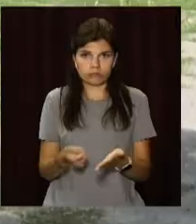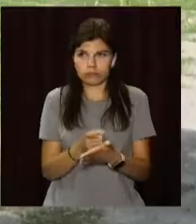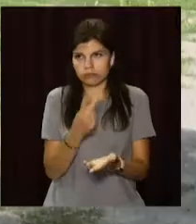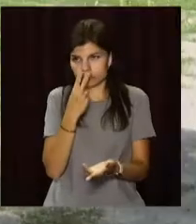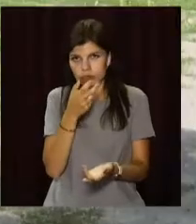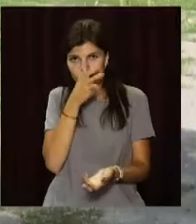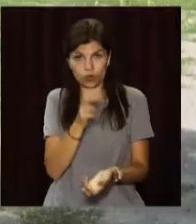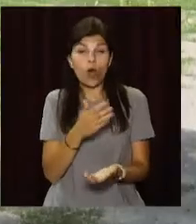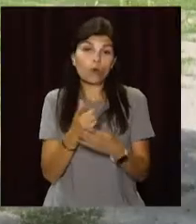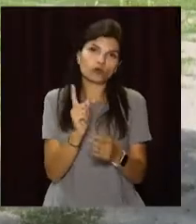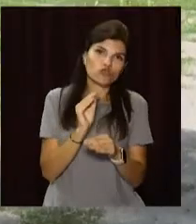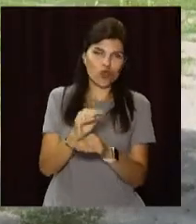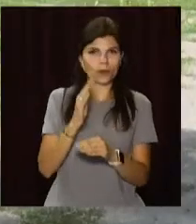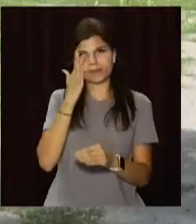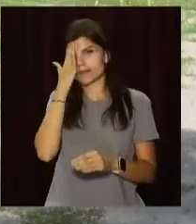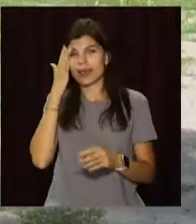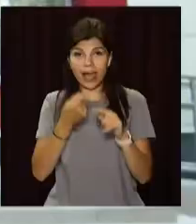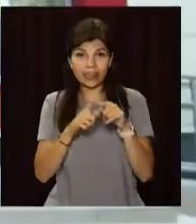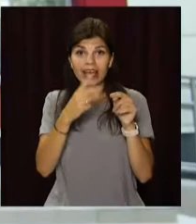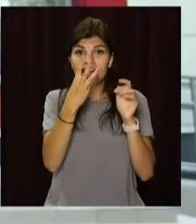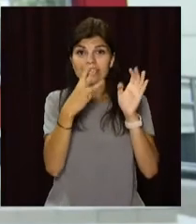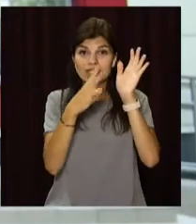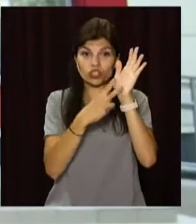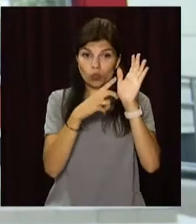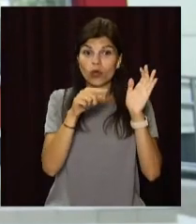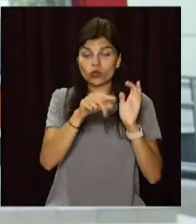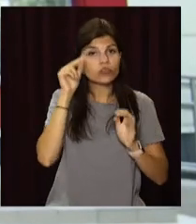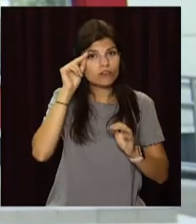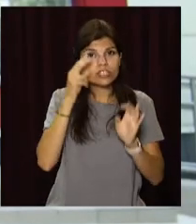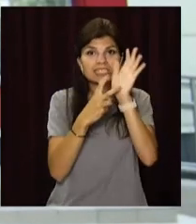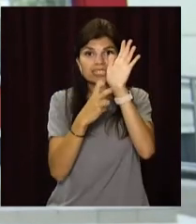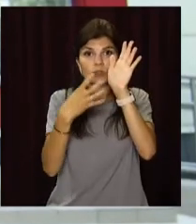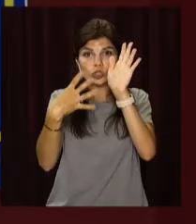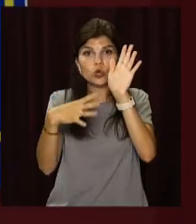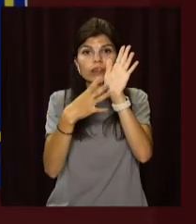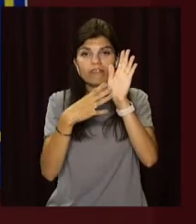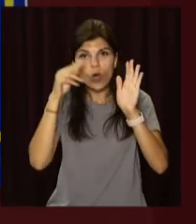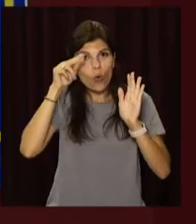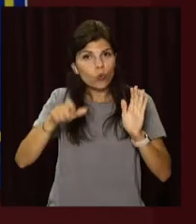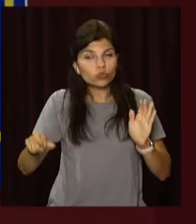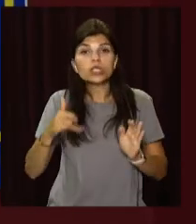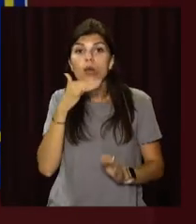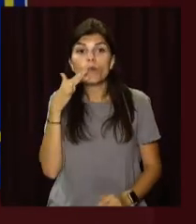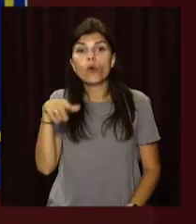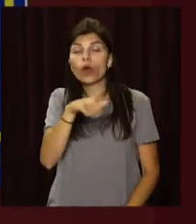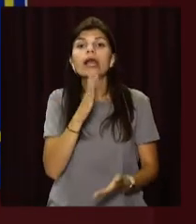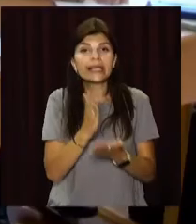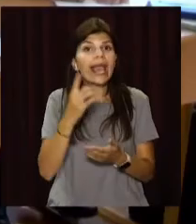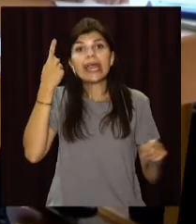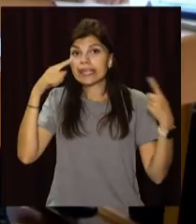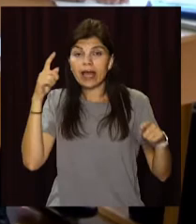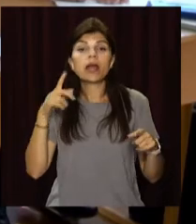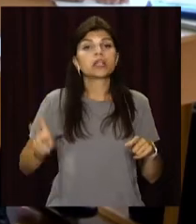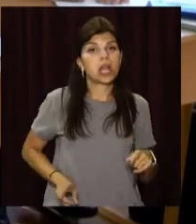– не єдине, про що мріють у 37-му НВК. Тут навчаються 749 учнів. І в багатьох є ідеї,